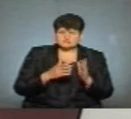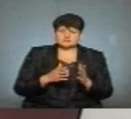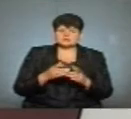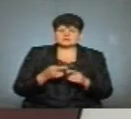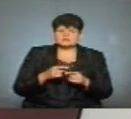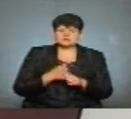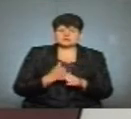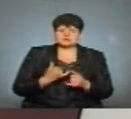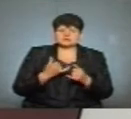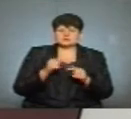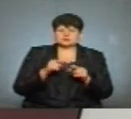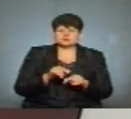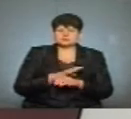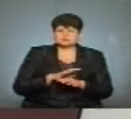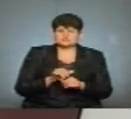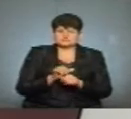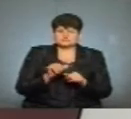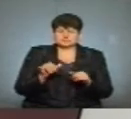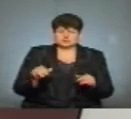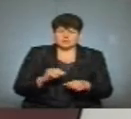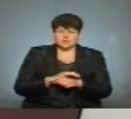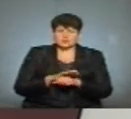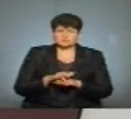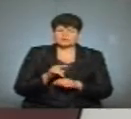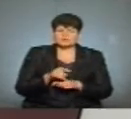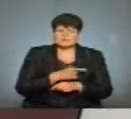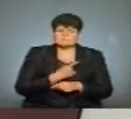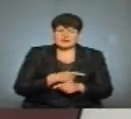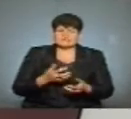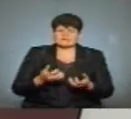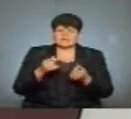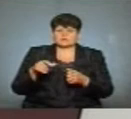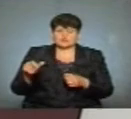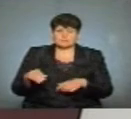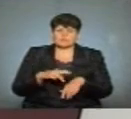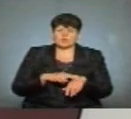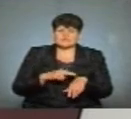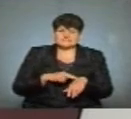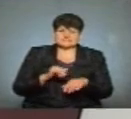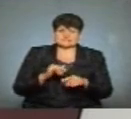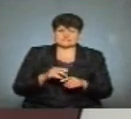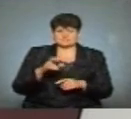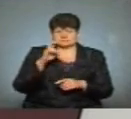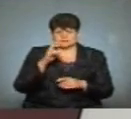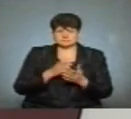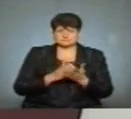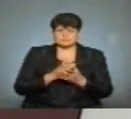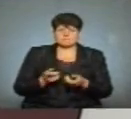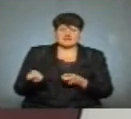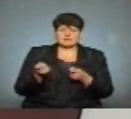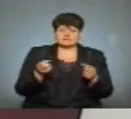це зробили для запобігання поширення коронавірусу. Тоді медиків, рятувальників, поліцейських і комунальників